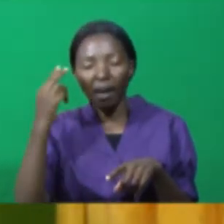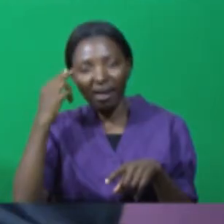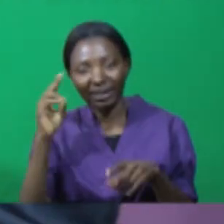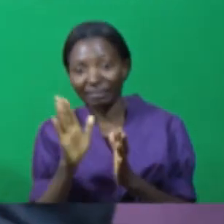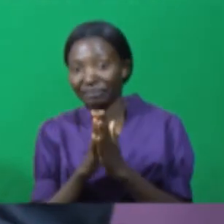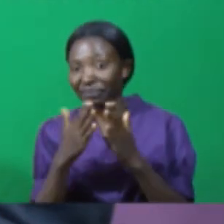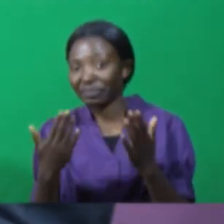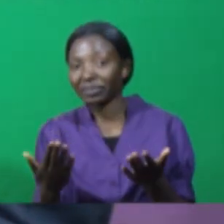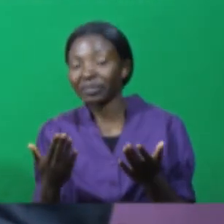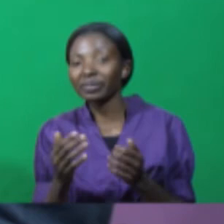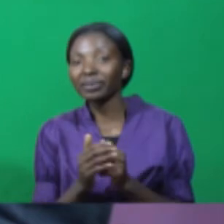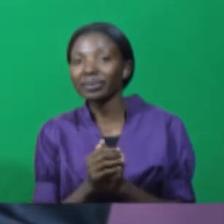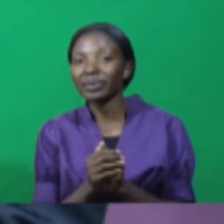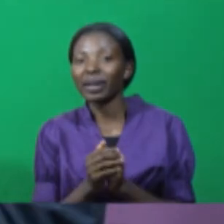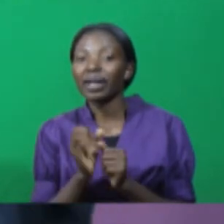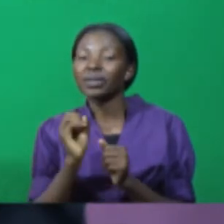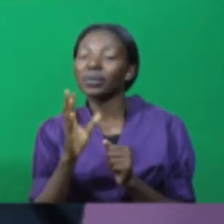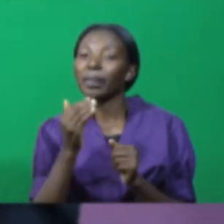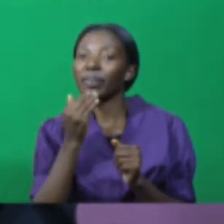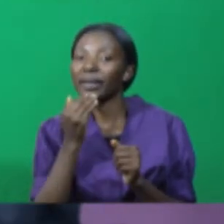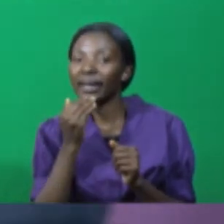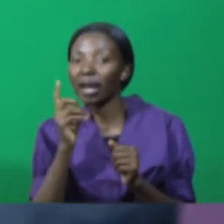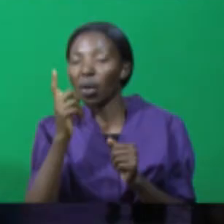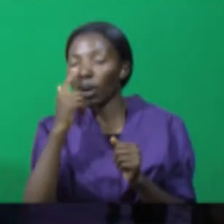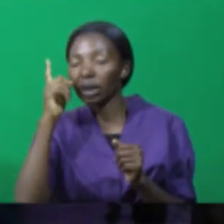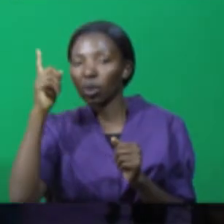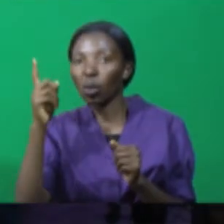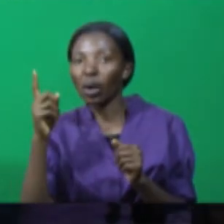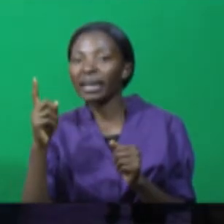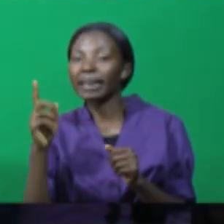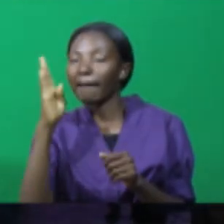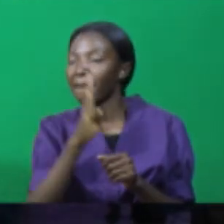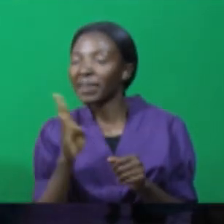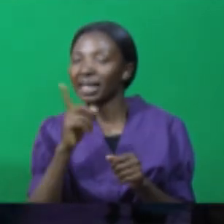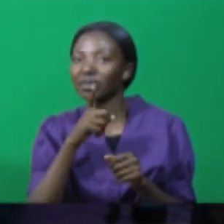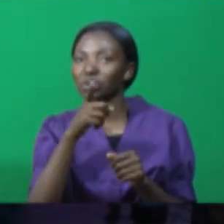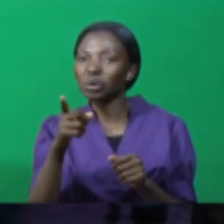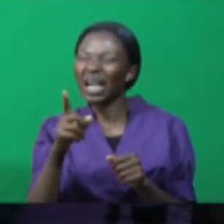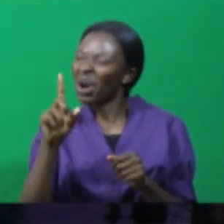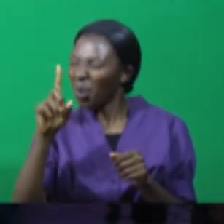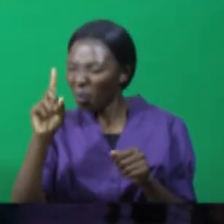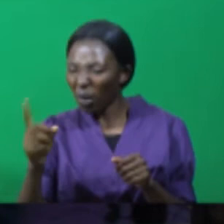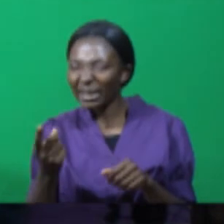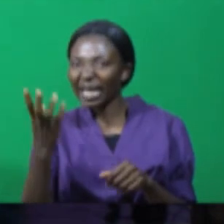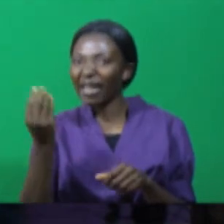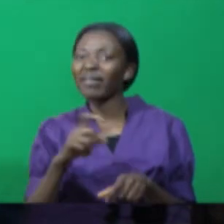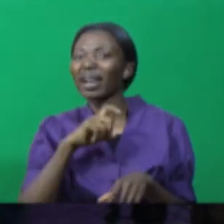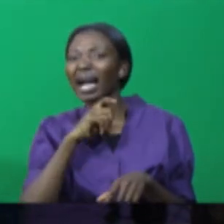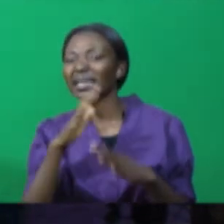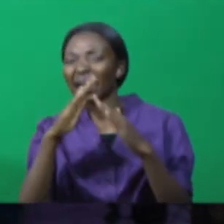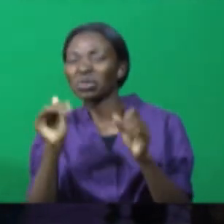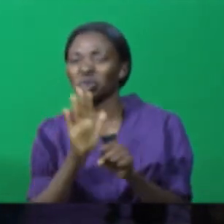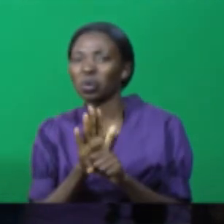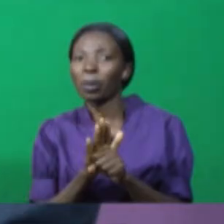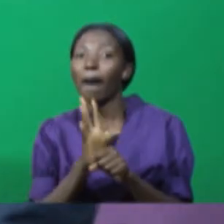kuti airevei pa double kwaari airea zvese mota dzizare pamba aite dzimba dzakawa ndozvairea but